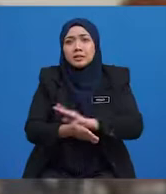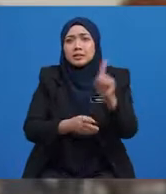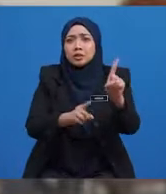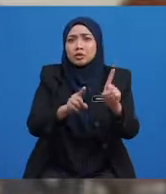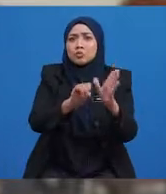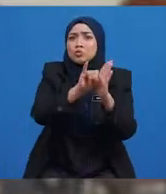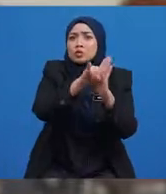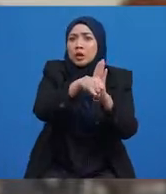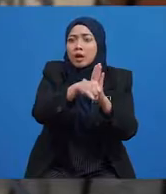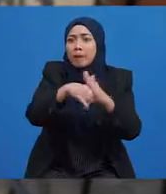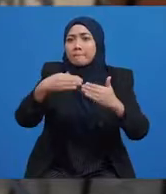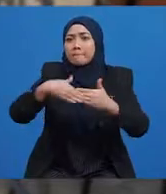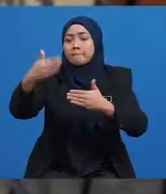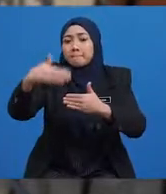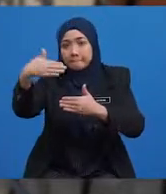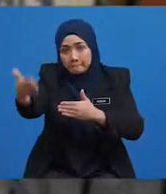kemudian?